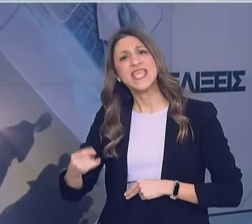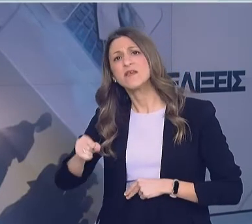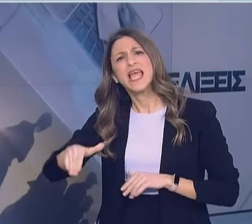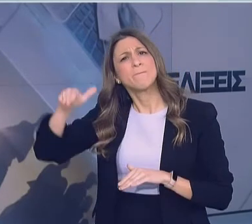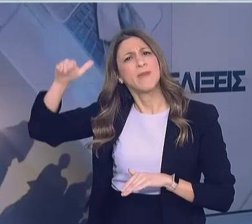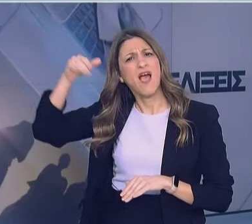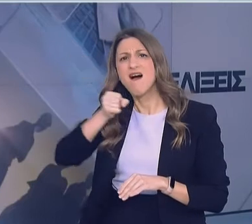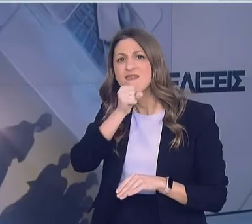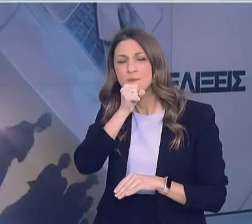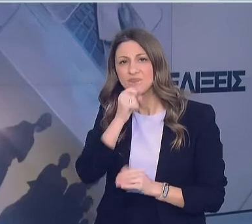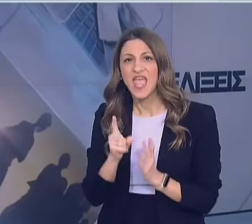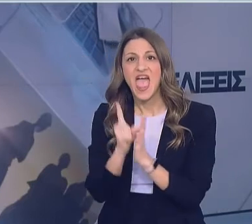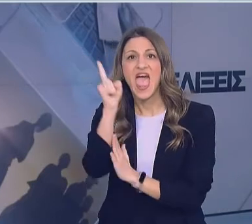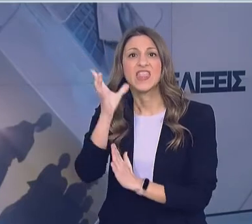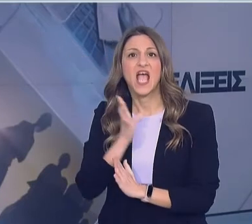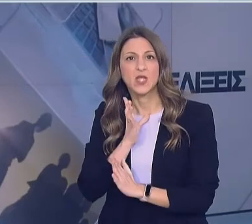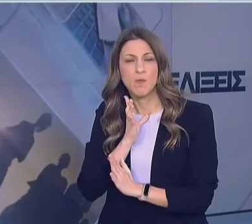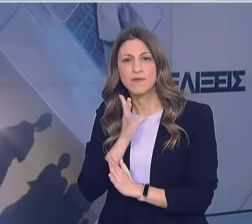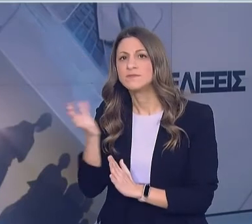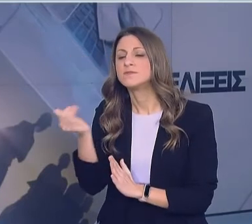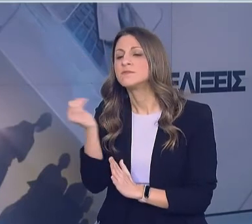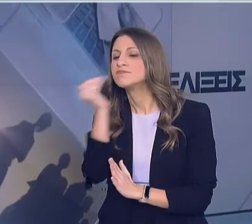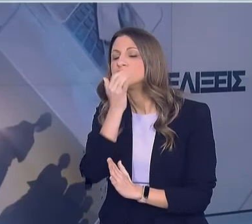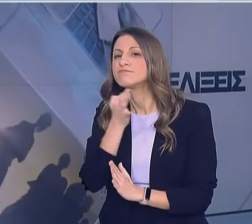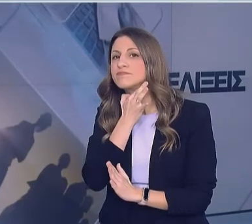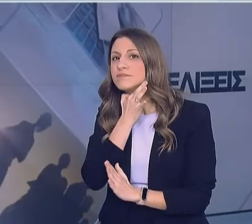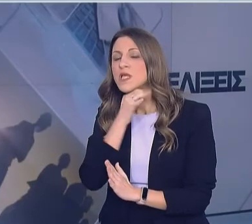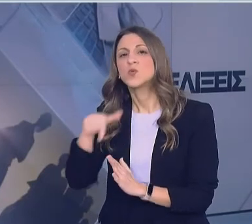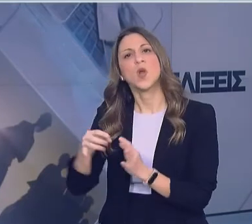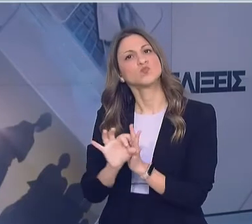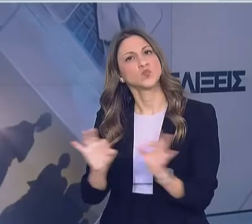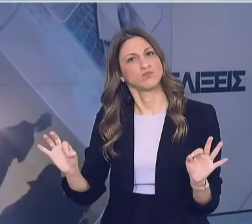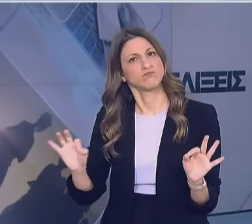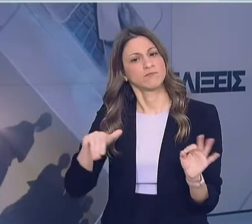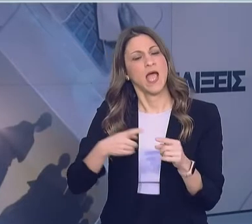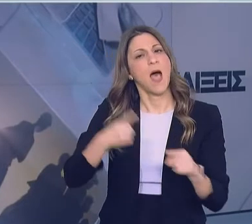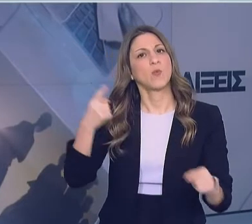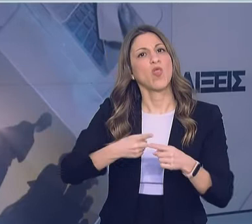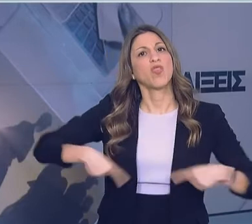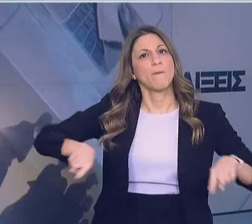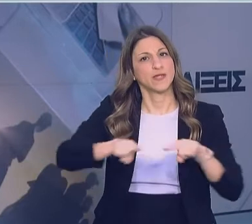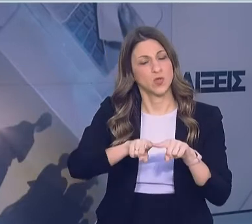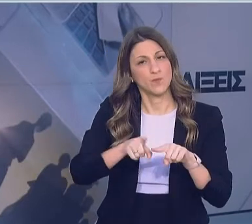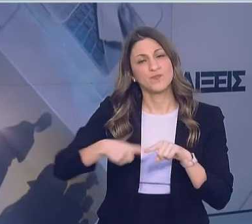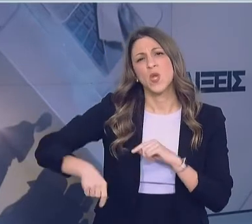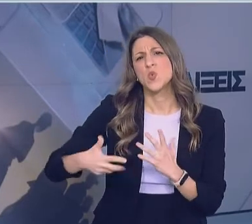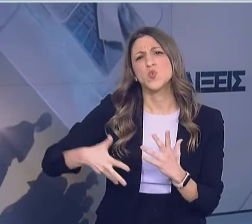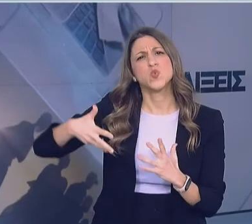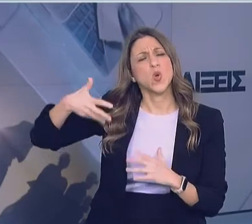ασθενείς έχουν εξέλθει από τις ΜΕΘ. Το 55% από αυτούς είχε υποκείμενα νοσήματα και η μέση ηλικία τους ήταν 66